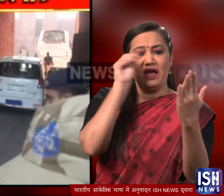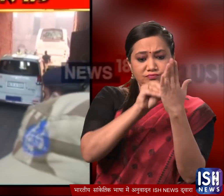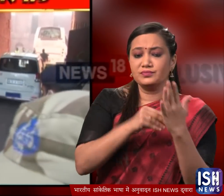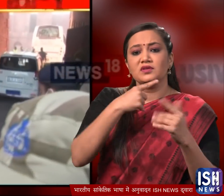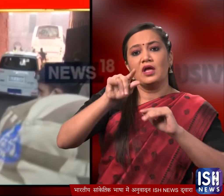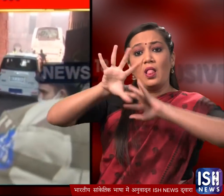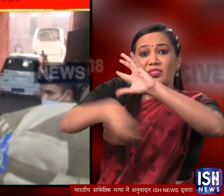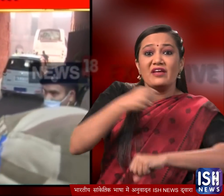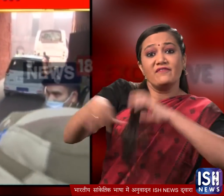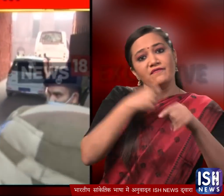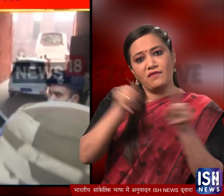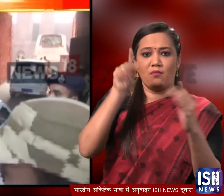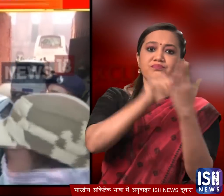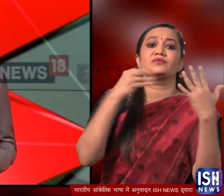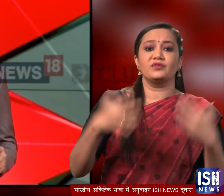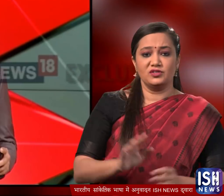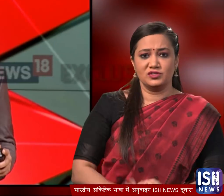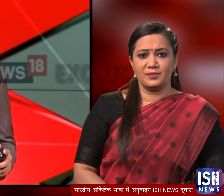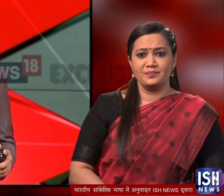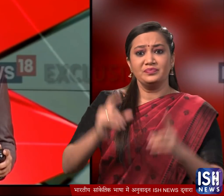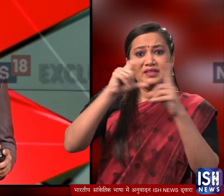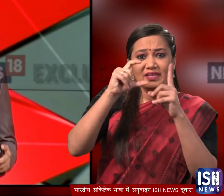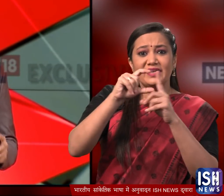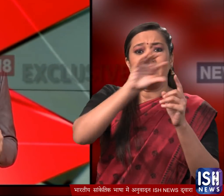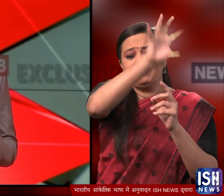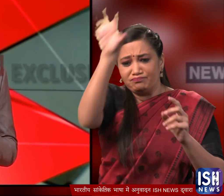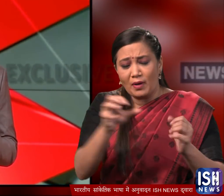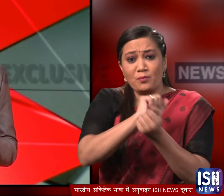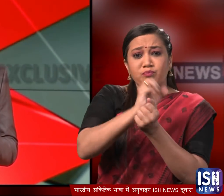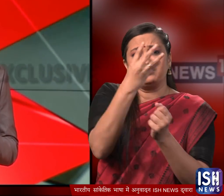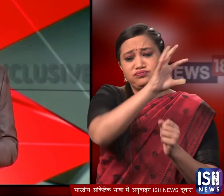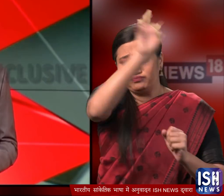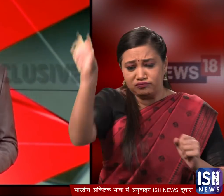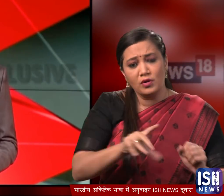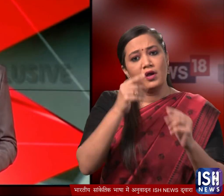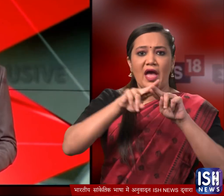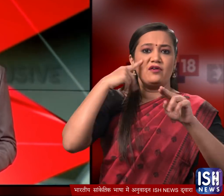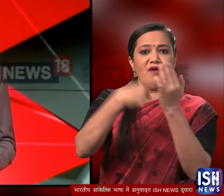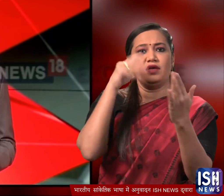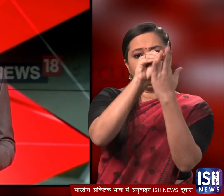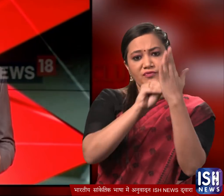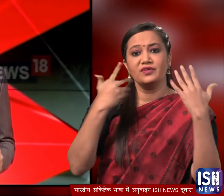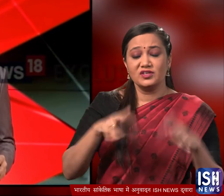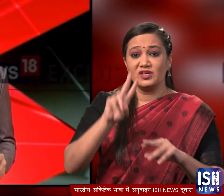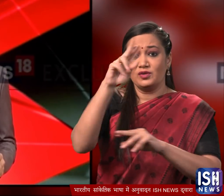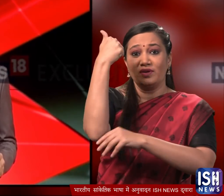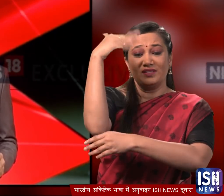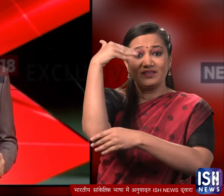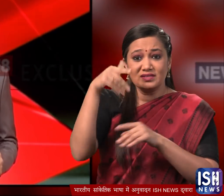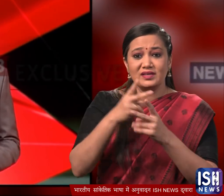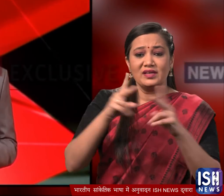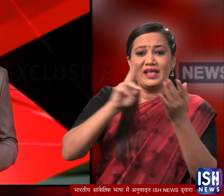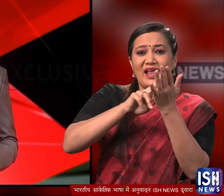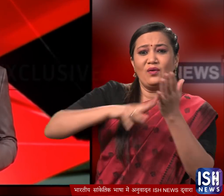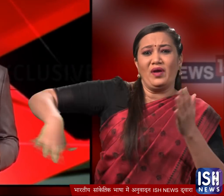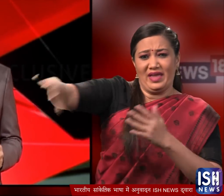तहत डकैती का मुकदमा दर्ज कर दिया है। और दिल्ली के कई थानों में उपद्रवियों के खिलाफ एफआईआर दर्ज की गई। इस बीच गणतंत्र दिवस पर दिल्ली